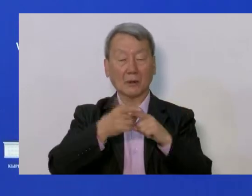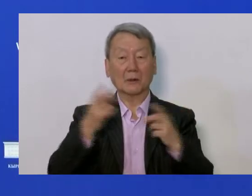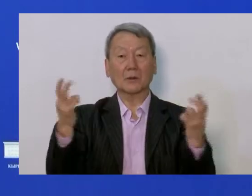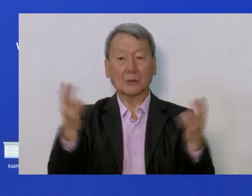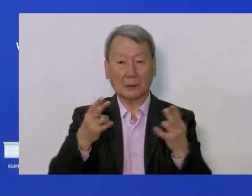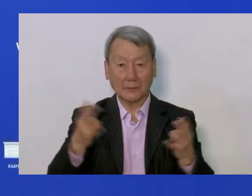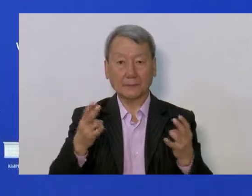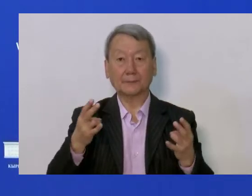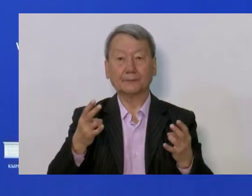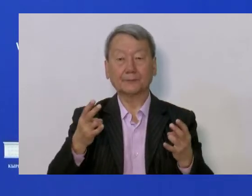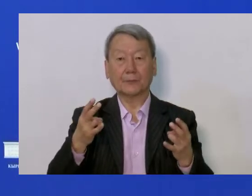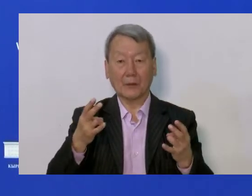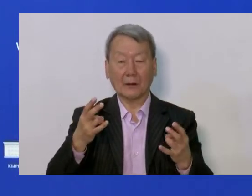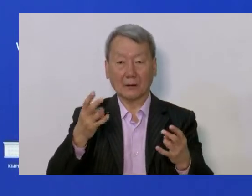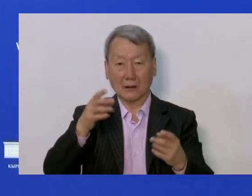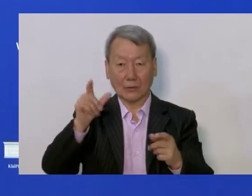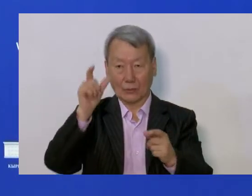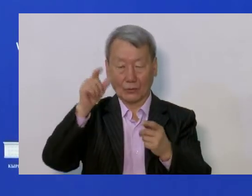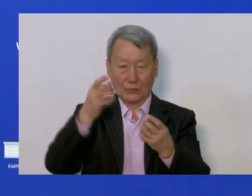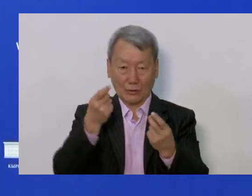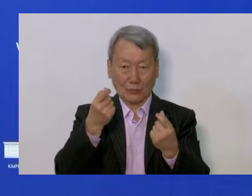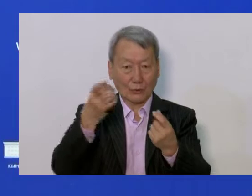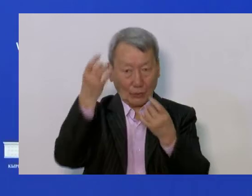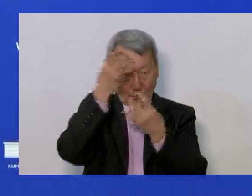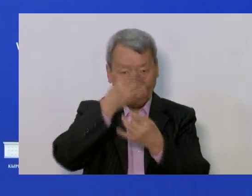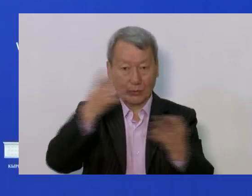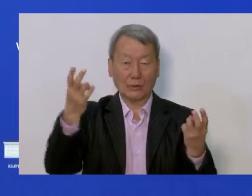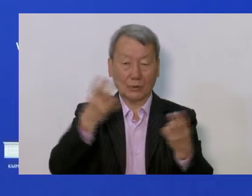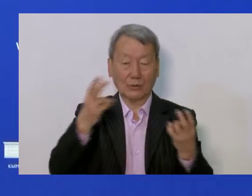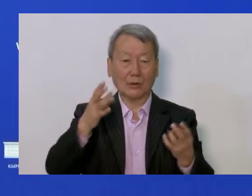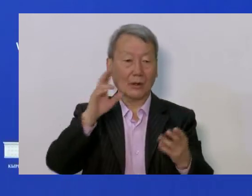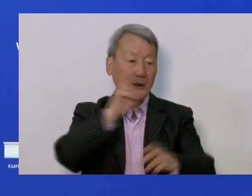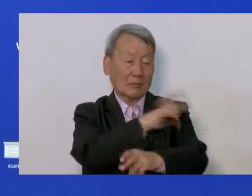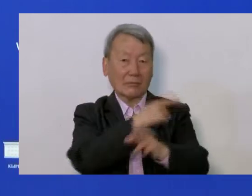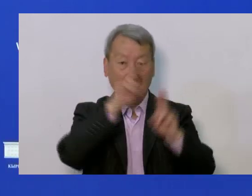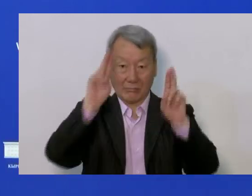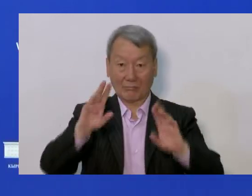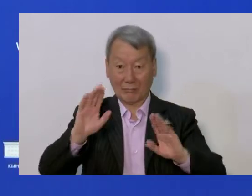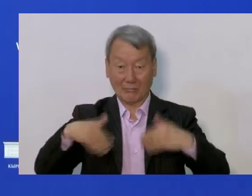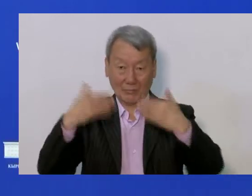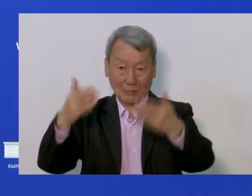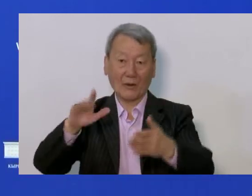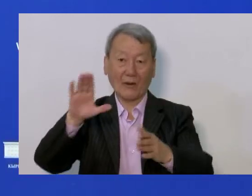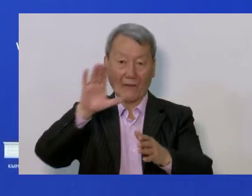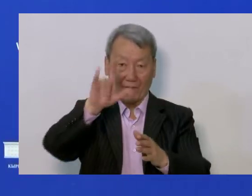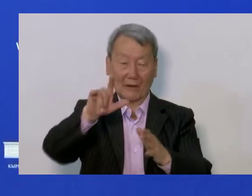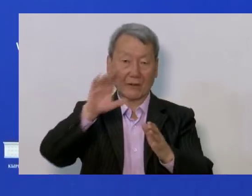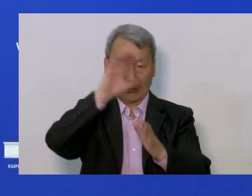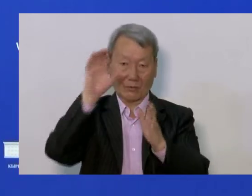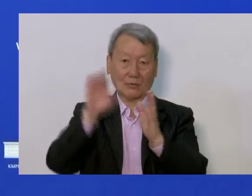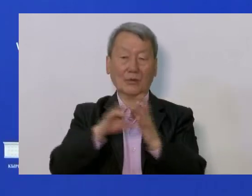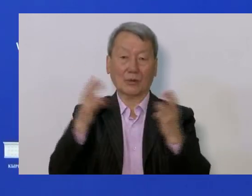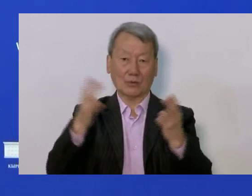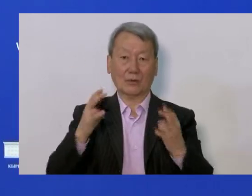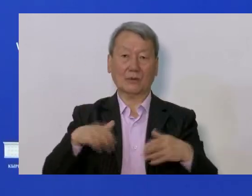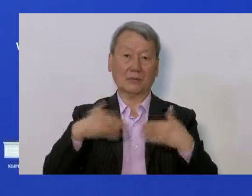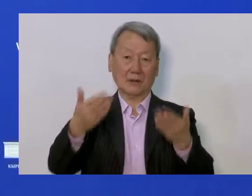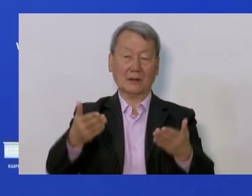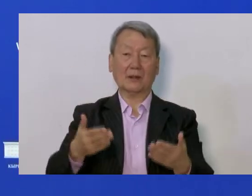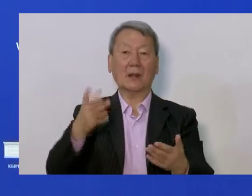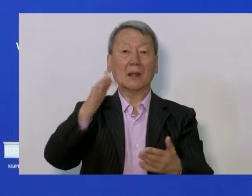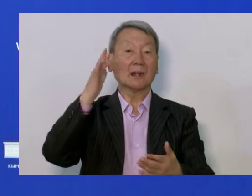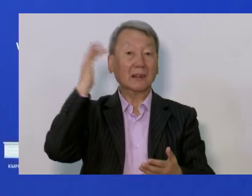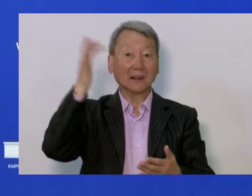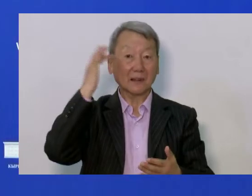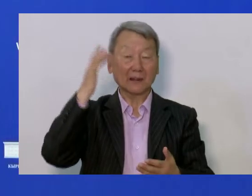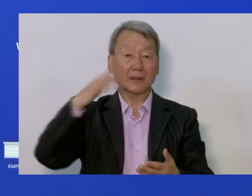проявлять благоразумие и придерживаться тех установленных правил, которые были ранее предложены. В